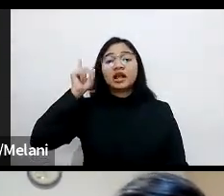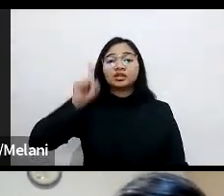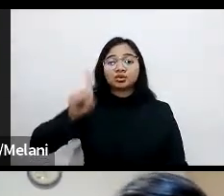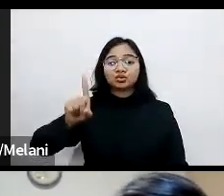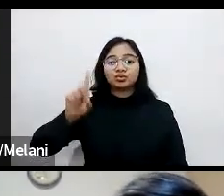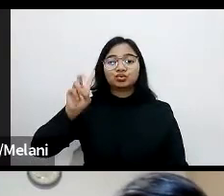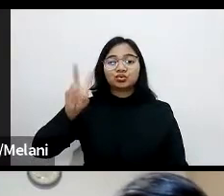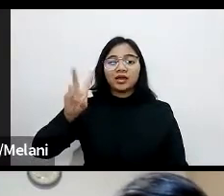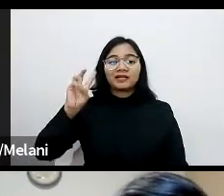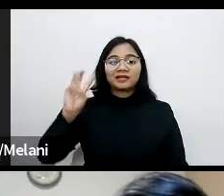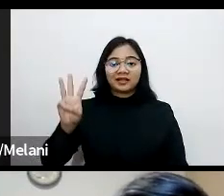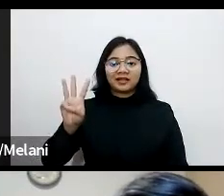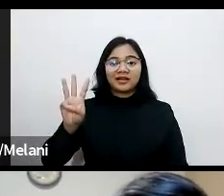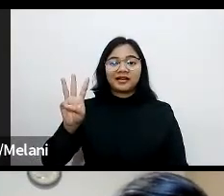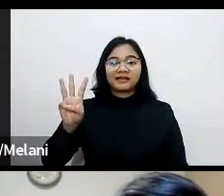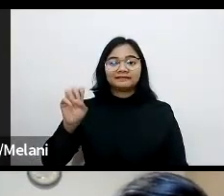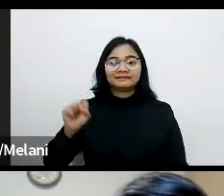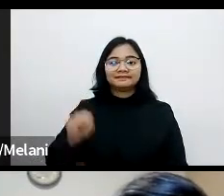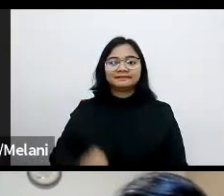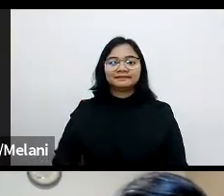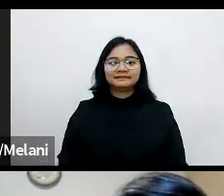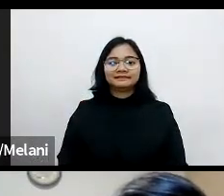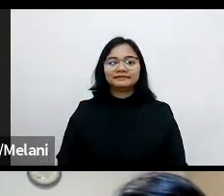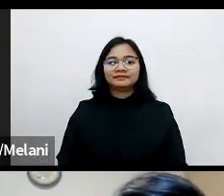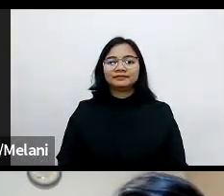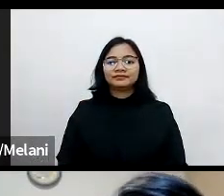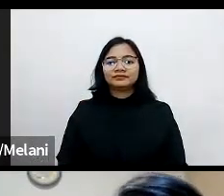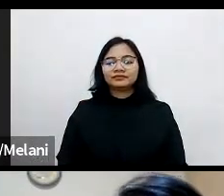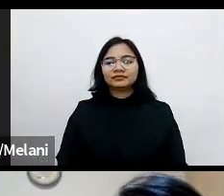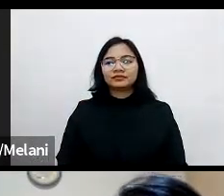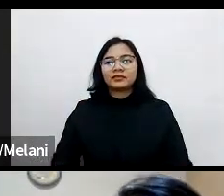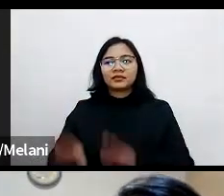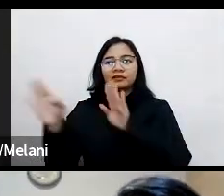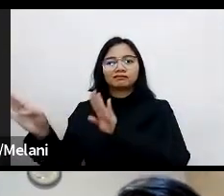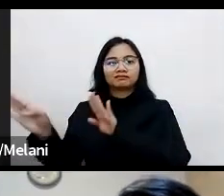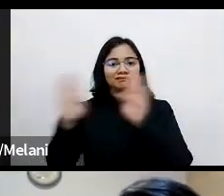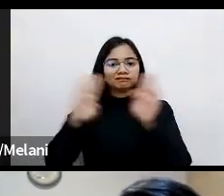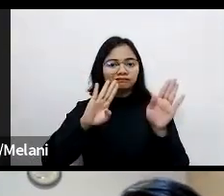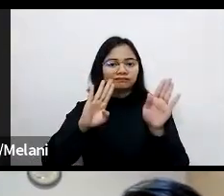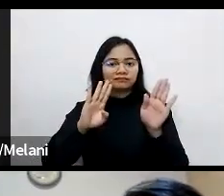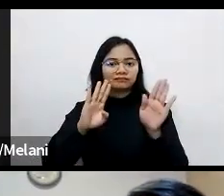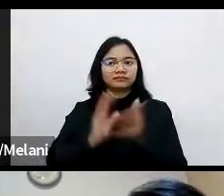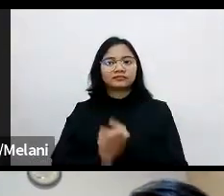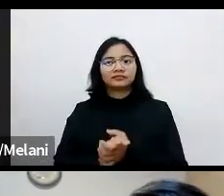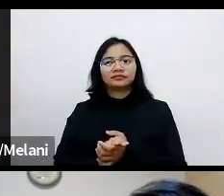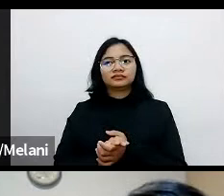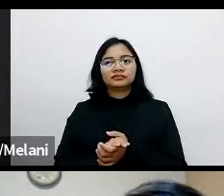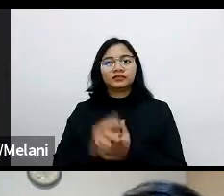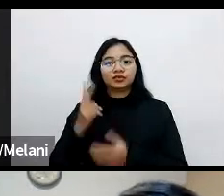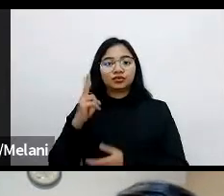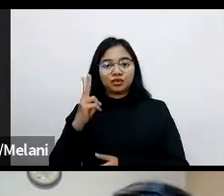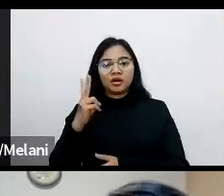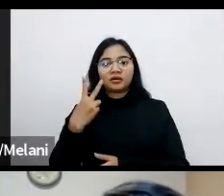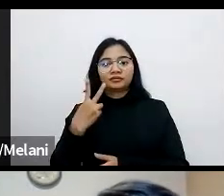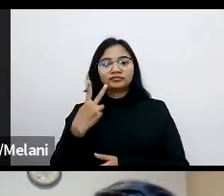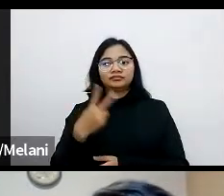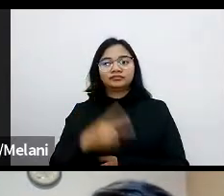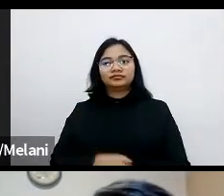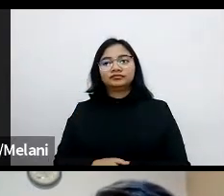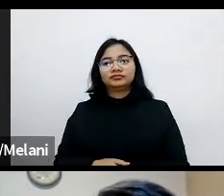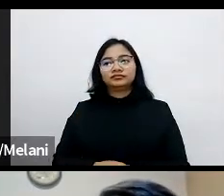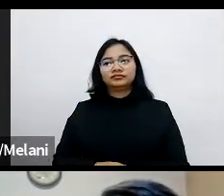tiga. Oke, okay, saya ke layar. Dua, Mas Denny ada tanda love-love